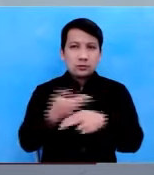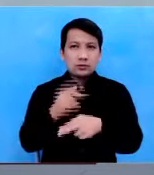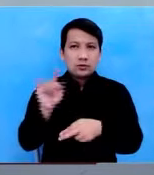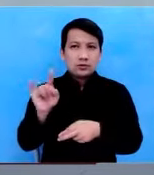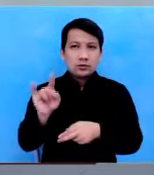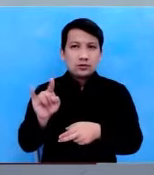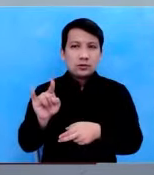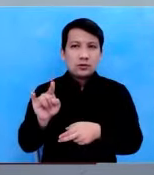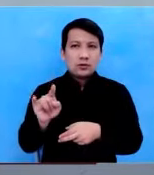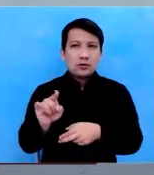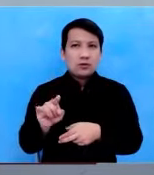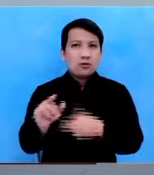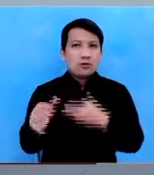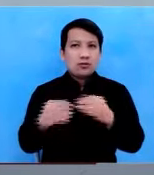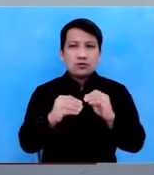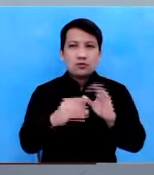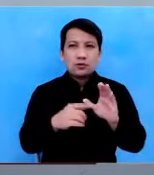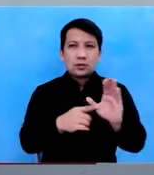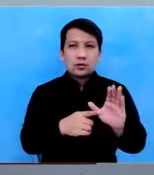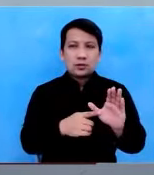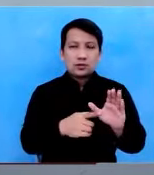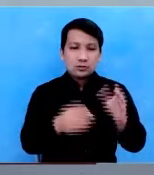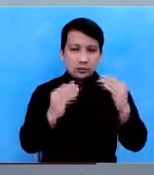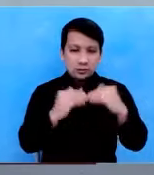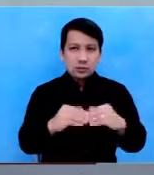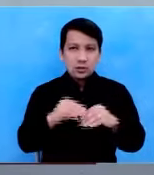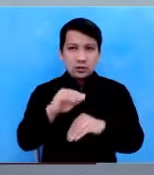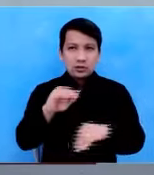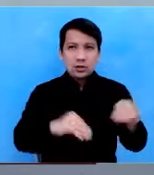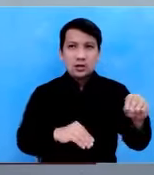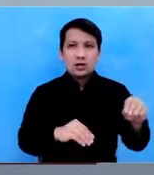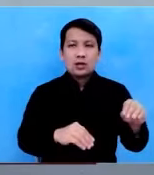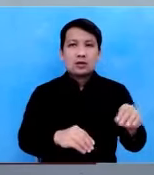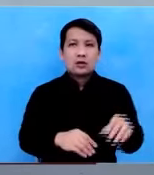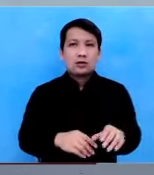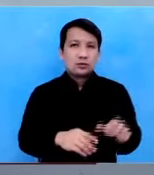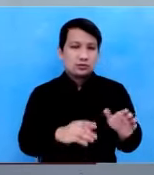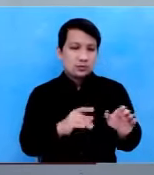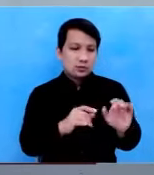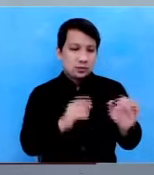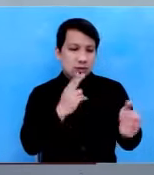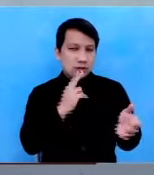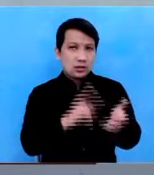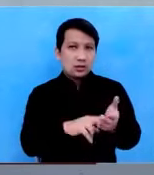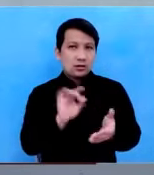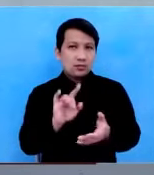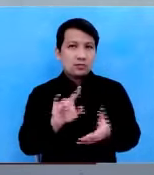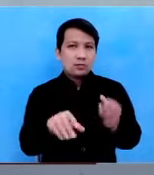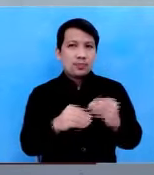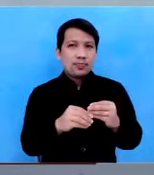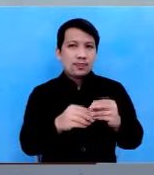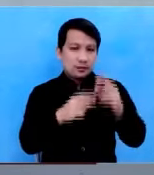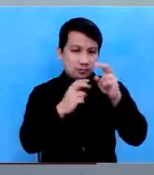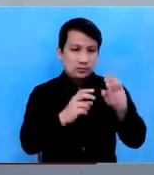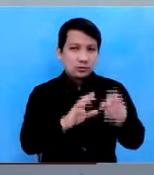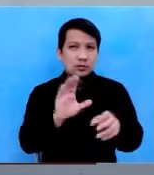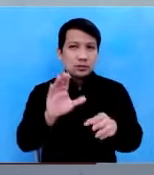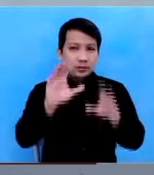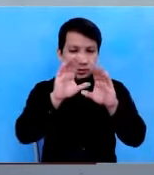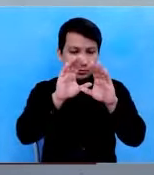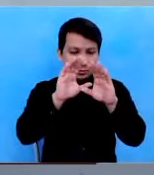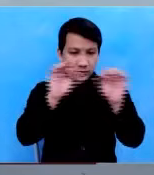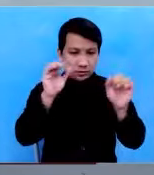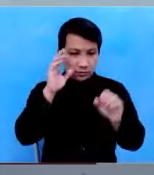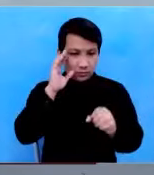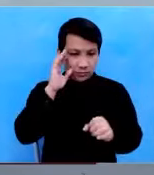kay Marcos. Pero ito po ang kabalintunaan. Sa Presidential Decree rin na iyon, mahigpit na inutos ni Marcos na hindi